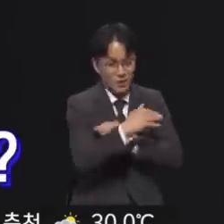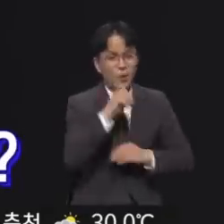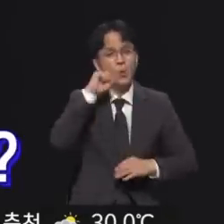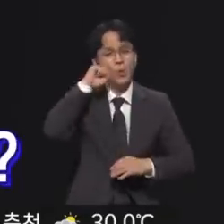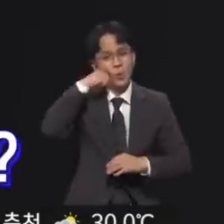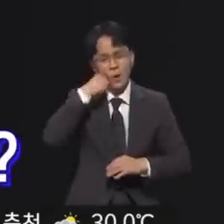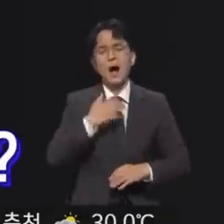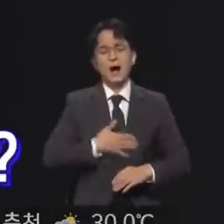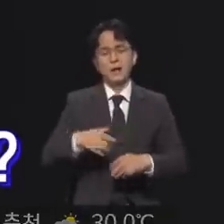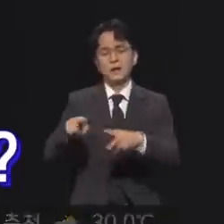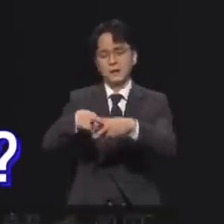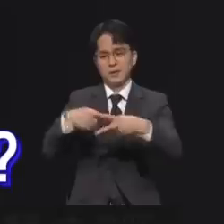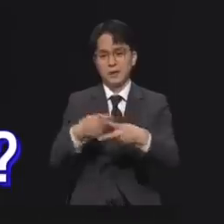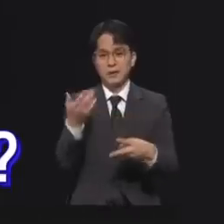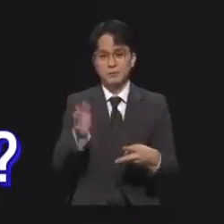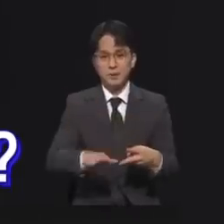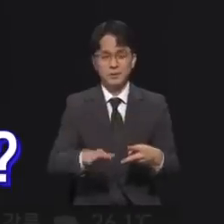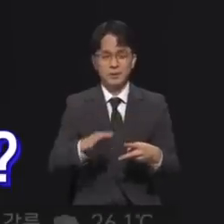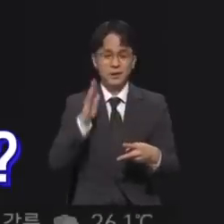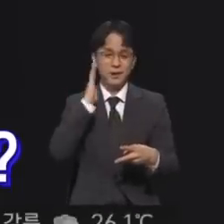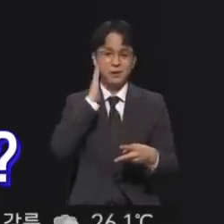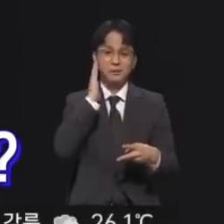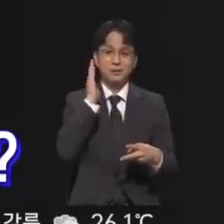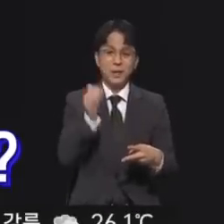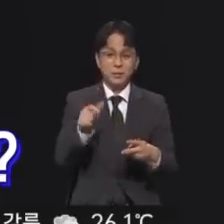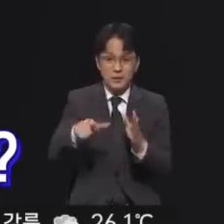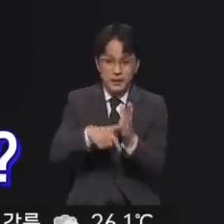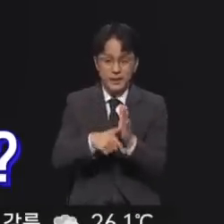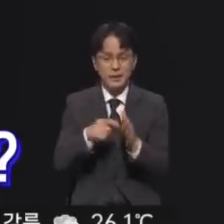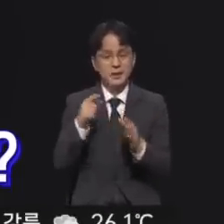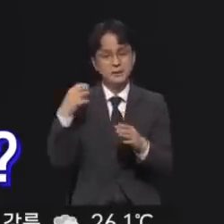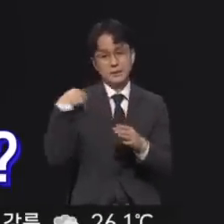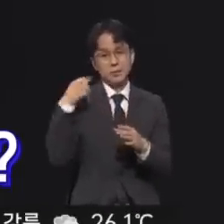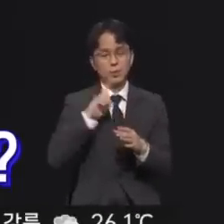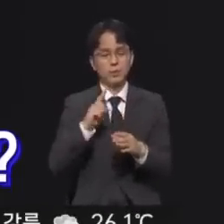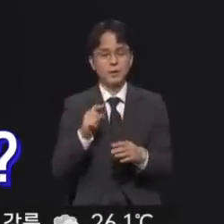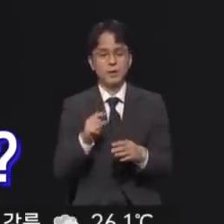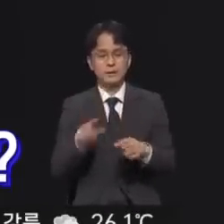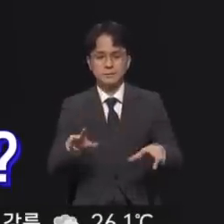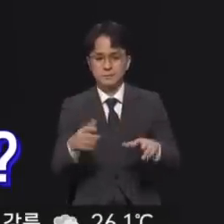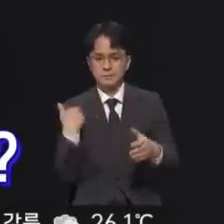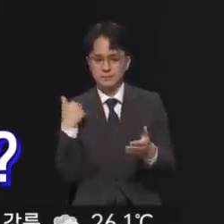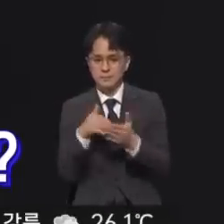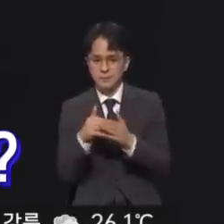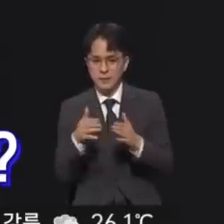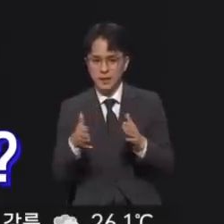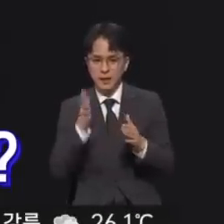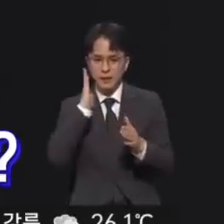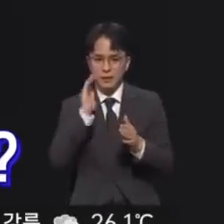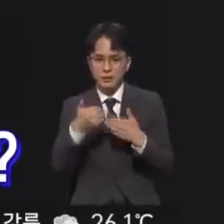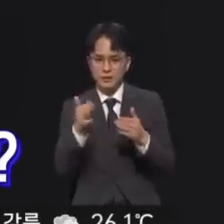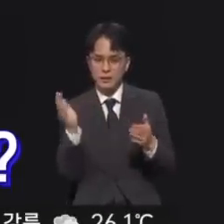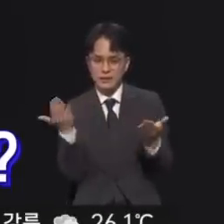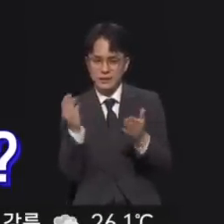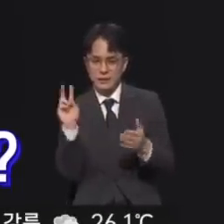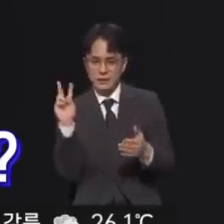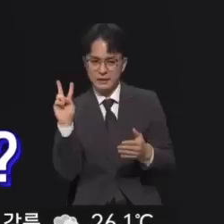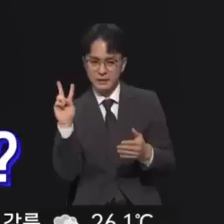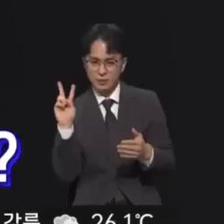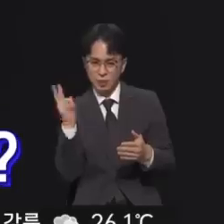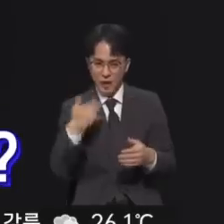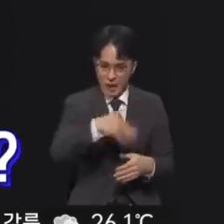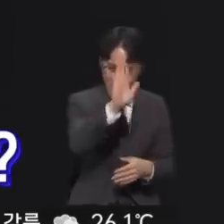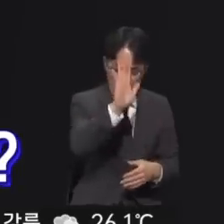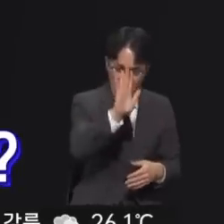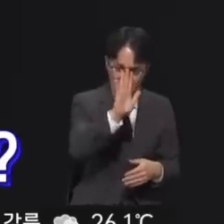가장 올바른 진정성 있는 판단을 내려야 되는 거거든요 근데 그냥 집으로 쏙 들어가면 물론 집에서 전화 할 수 있고 보고 받을 수 있습니다 그러나 집에서